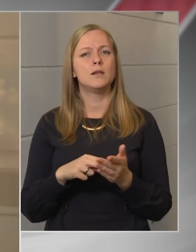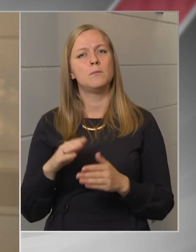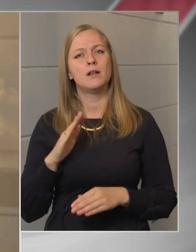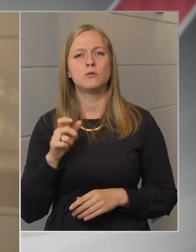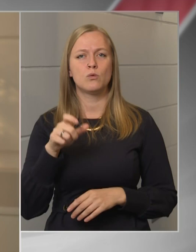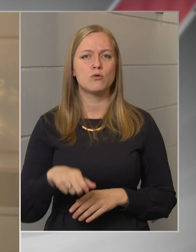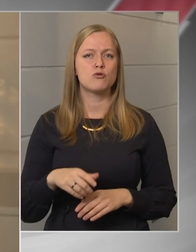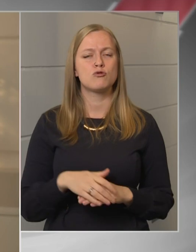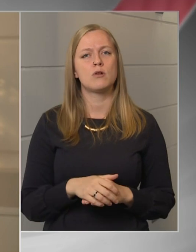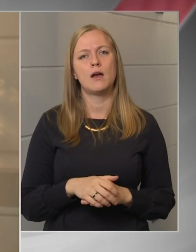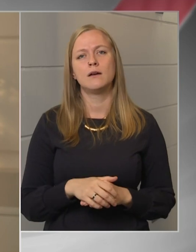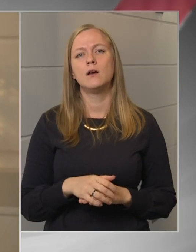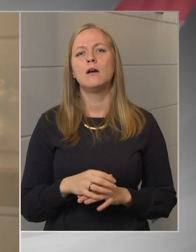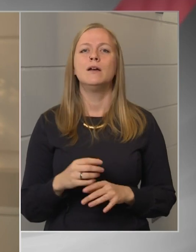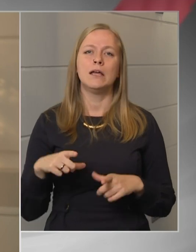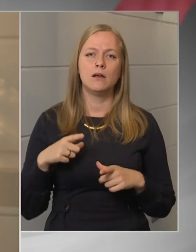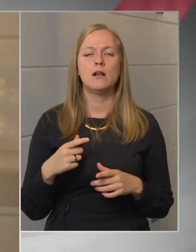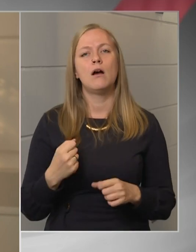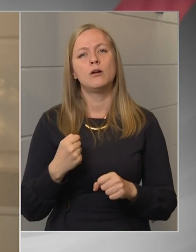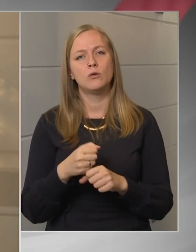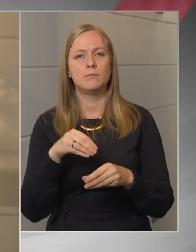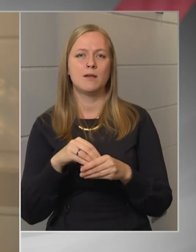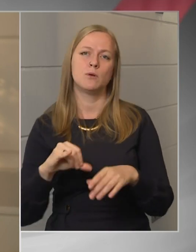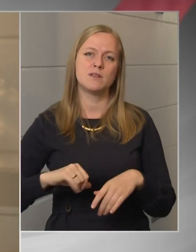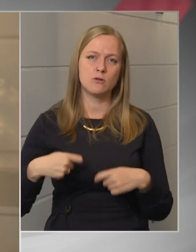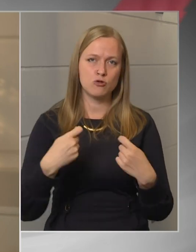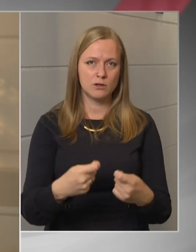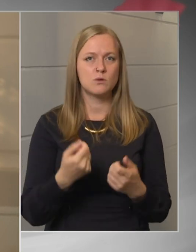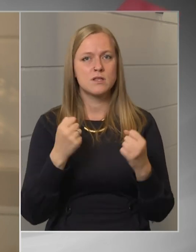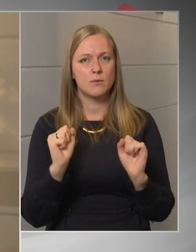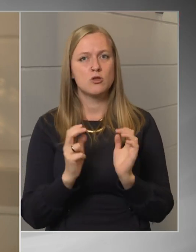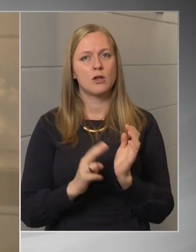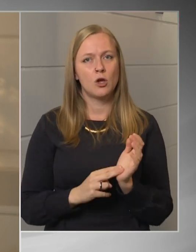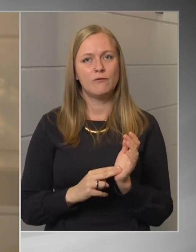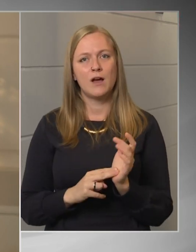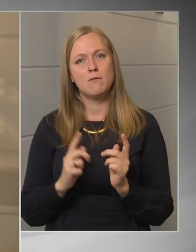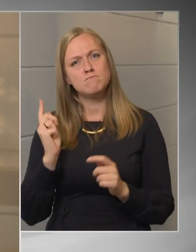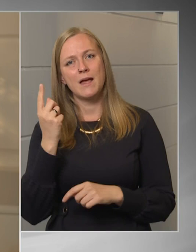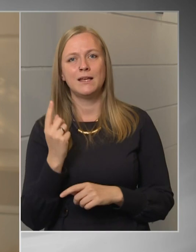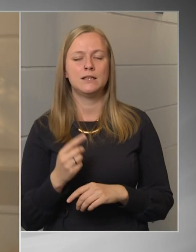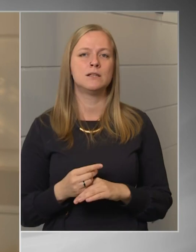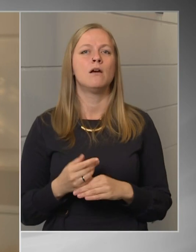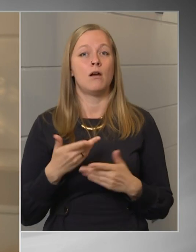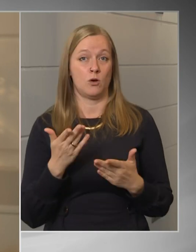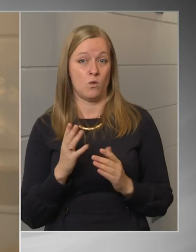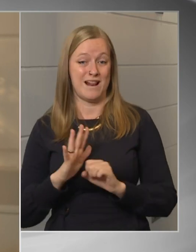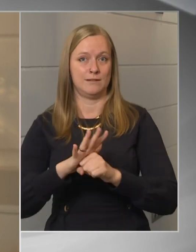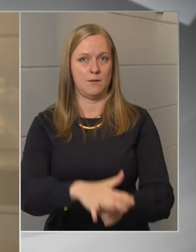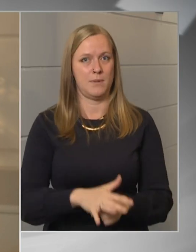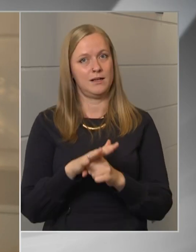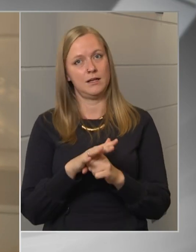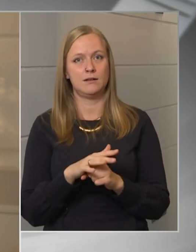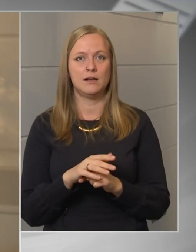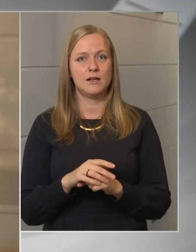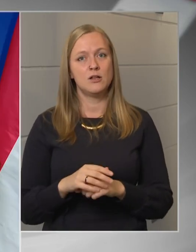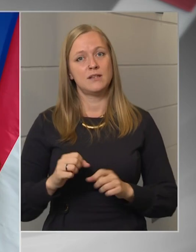az alkotmányban biztosított szabadságjogával beint, akkor letepedik testőrök és bántalmazzák? Lehet erre